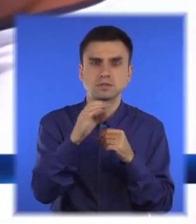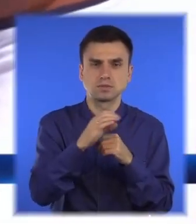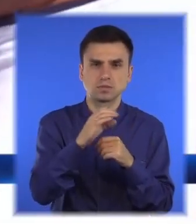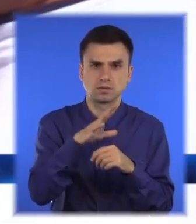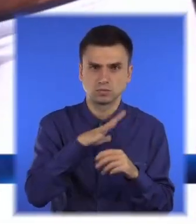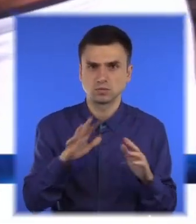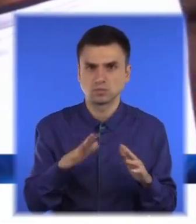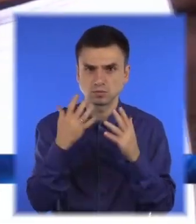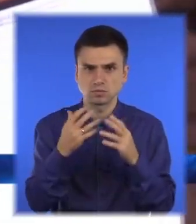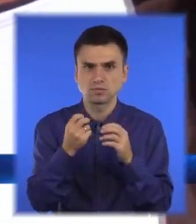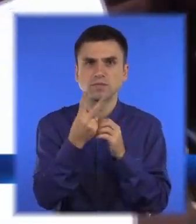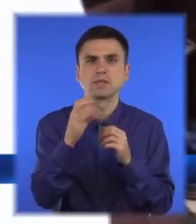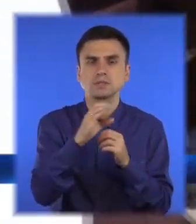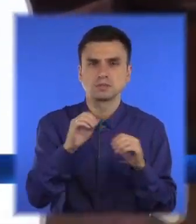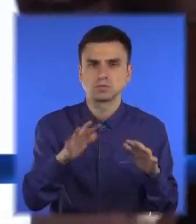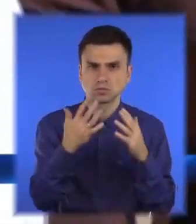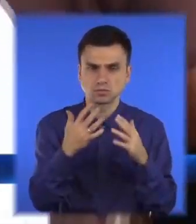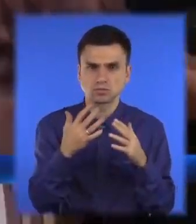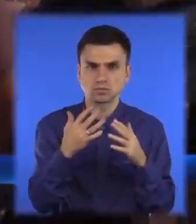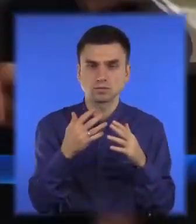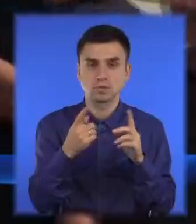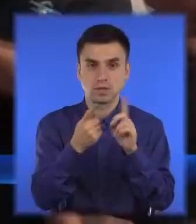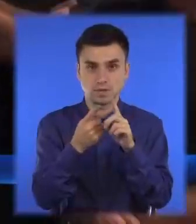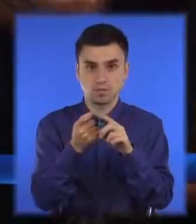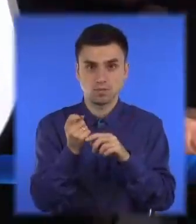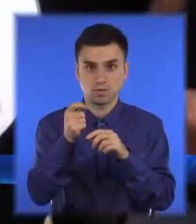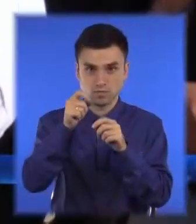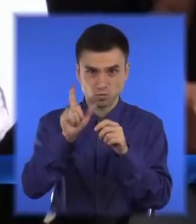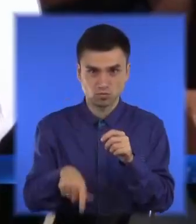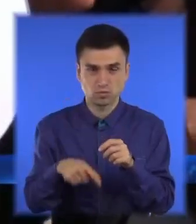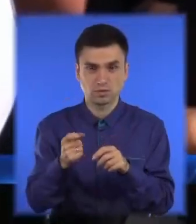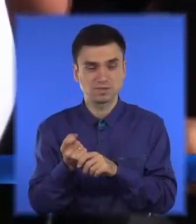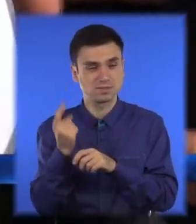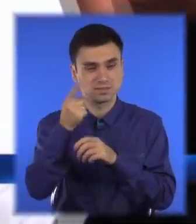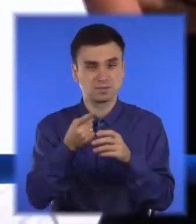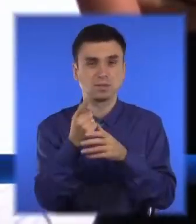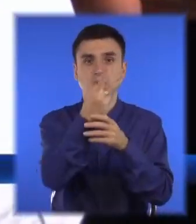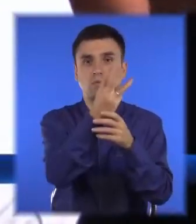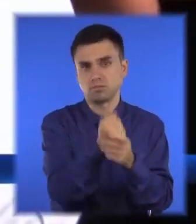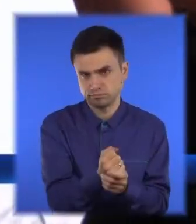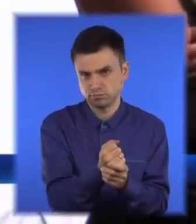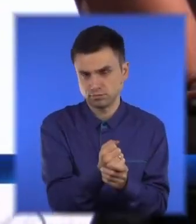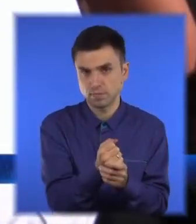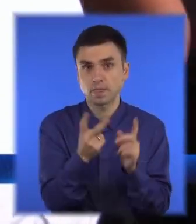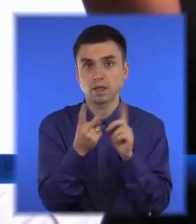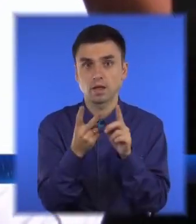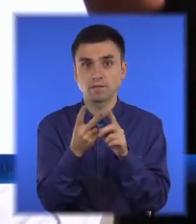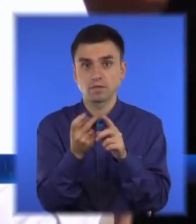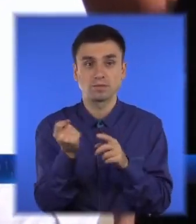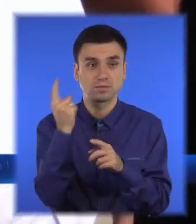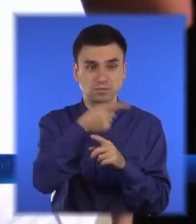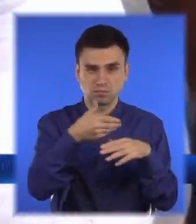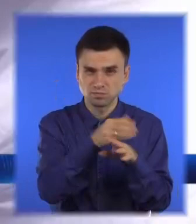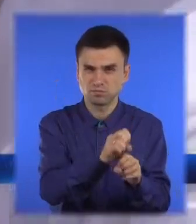Молотова загас одразу, інший підпалив трубу для відводу дощу. Полум'я одразу ліквідували, а на місце